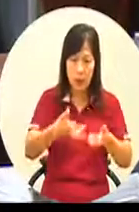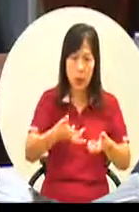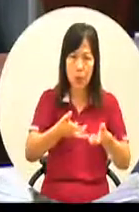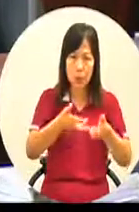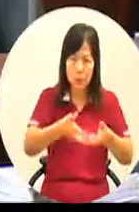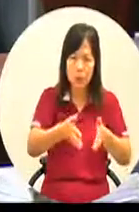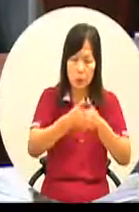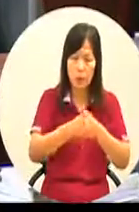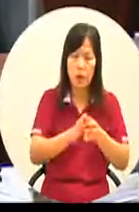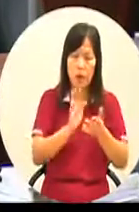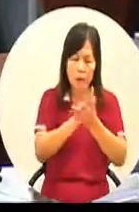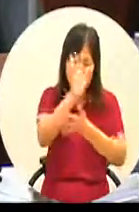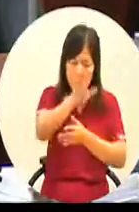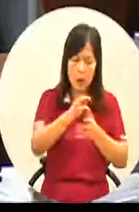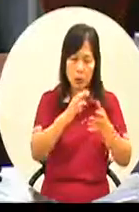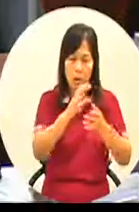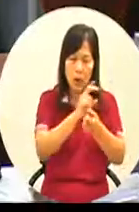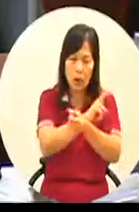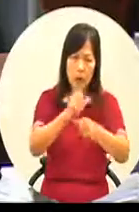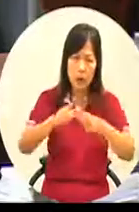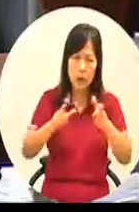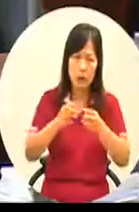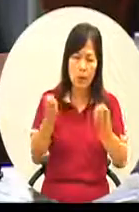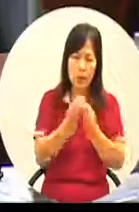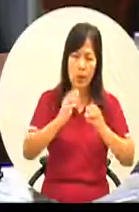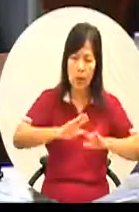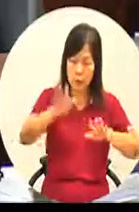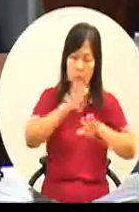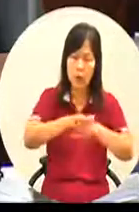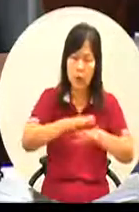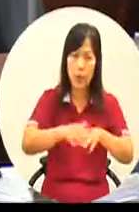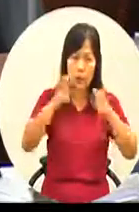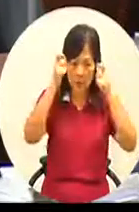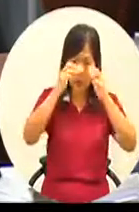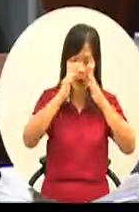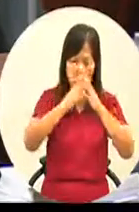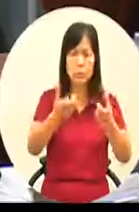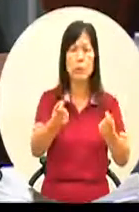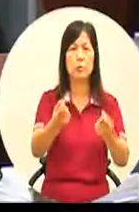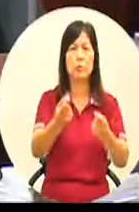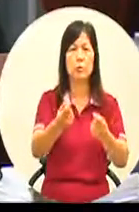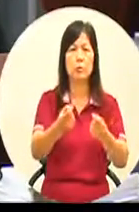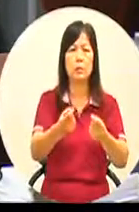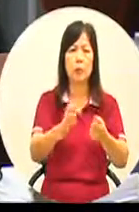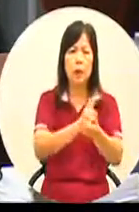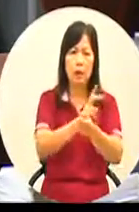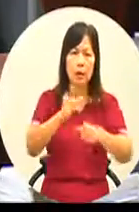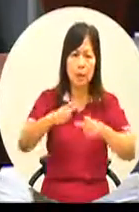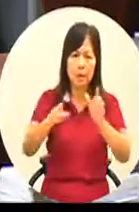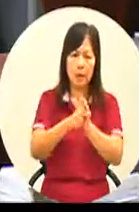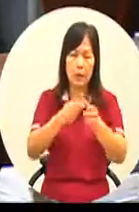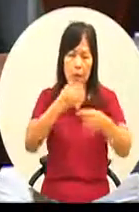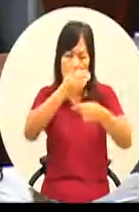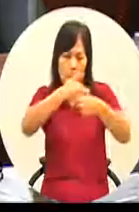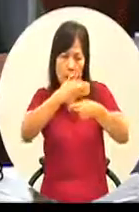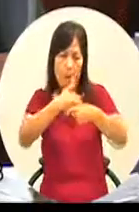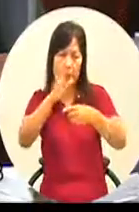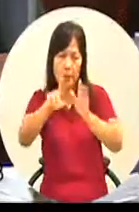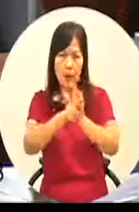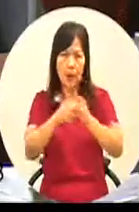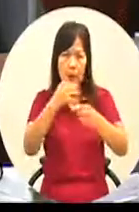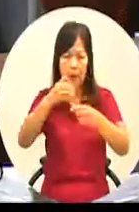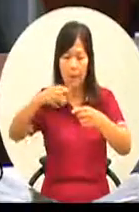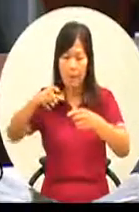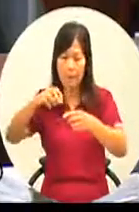着未来林园地区的发展，包括咱高雄区，因为这个林门是伫咱高雄上南边边啊，甲屏东隔